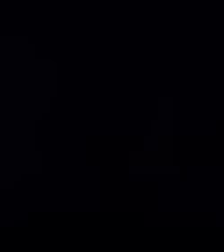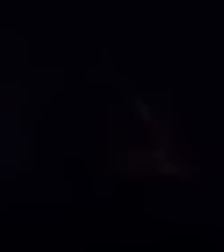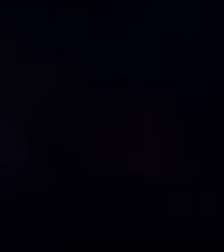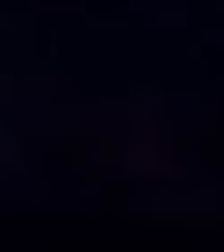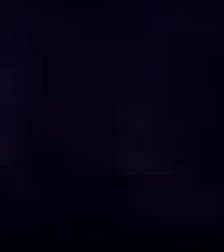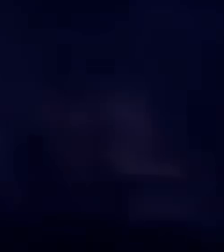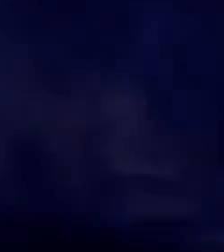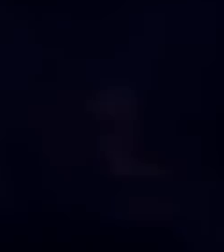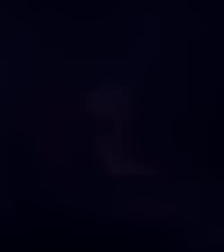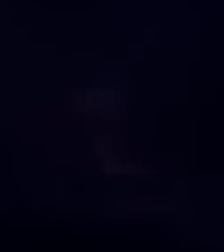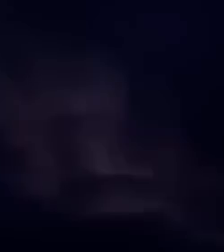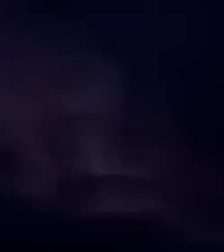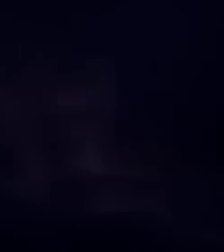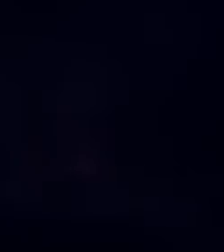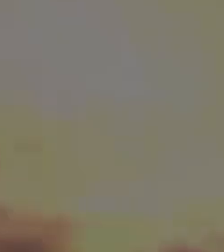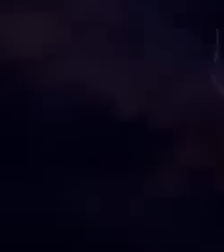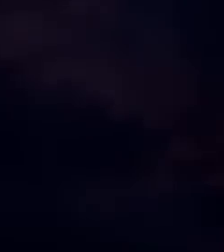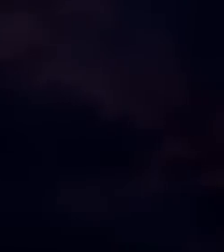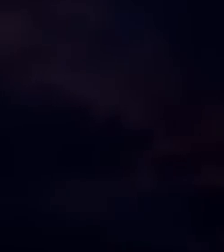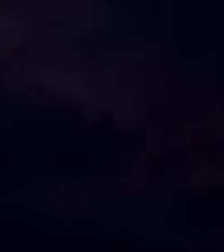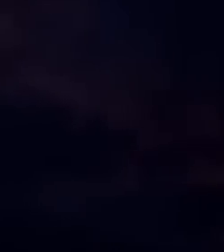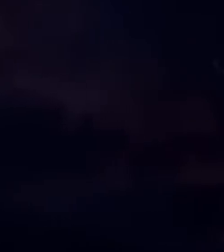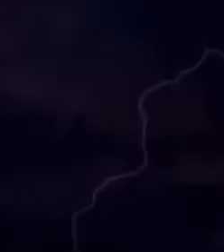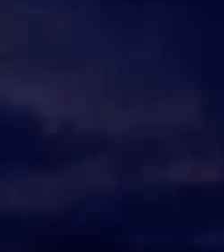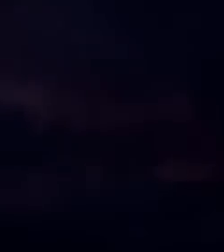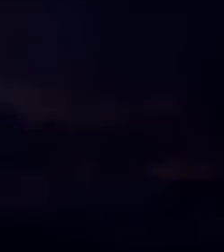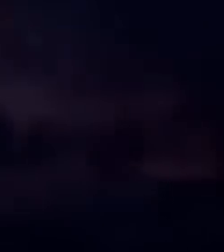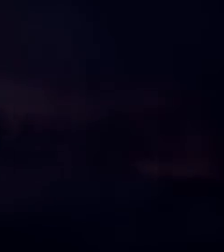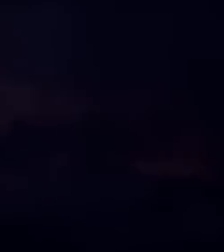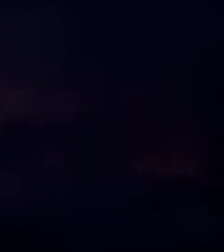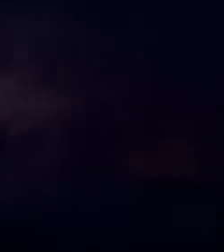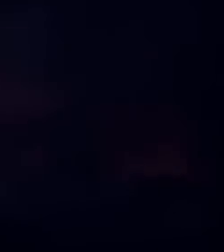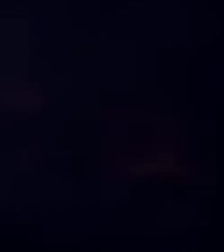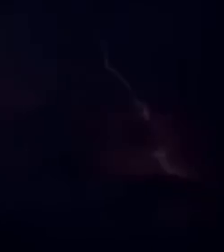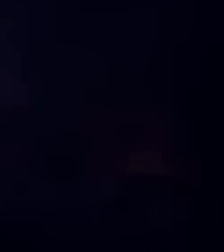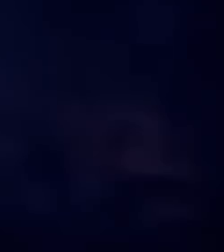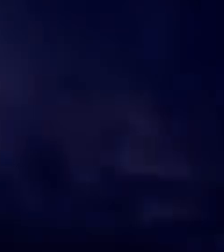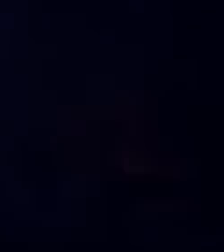වාරණයෙන් තොර අපක්ෂපාති වාර්තාකරණය